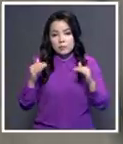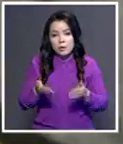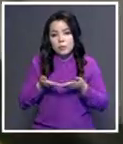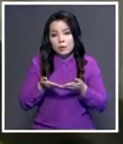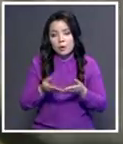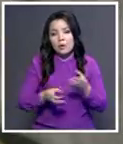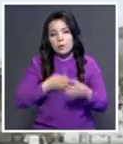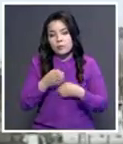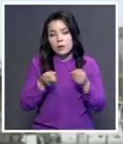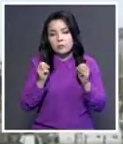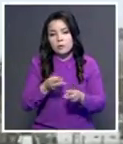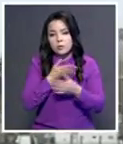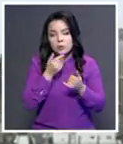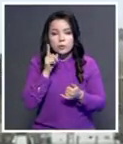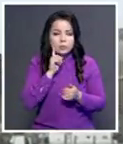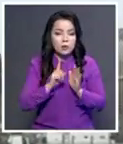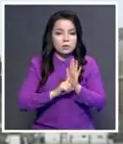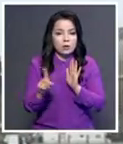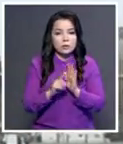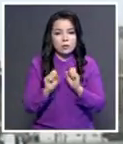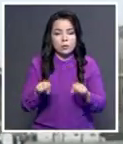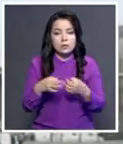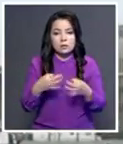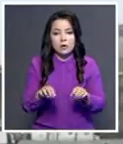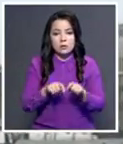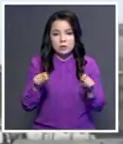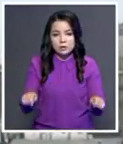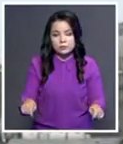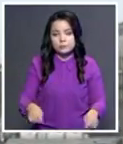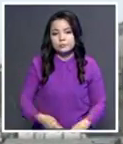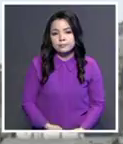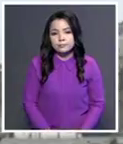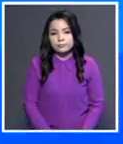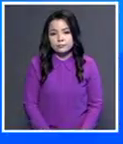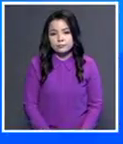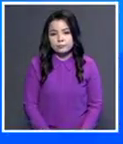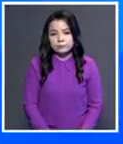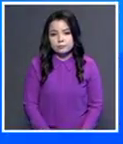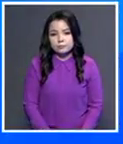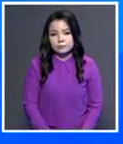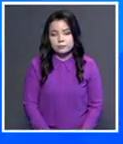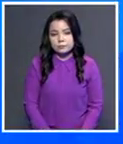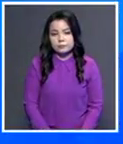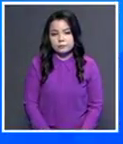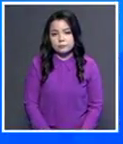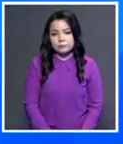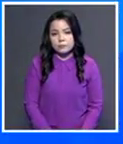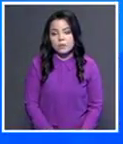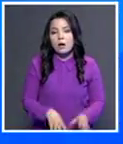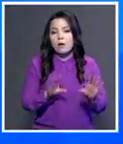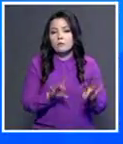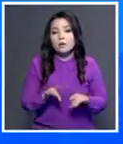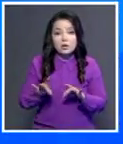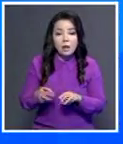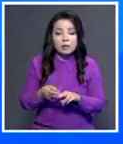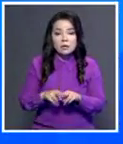деген қауіп жоқ. Болат Аманбаев, Виталий Галотин, Қазақстан ұлттық телеарнасы, Павлодардан. Әлем жаңалықтары.